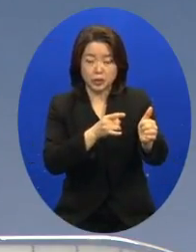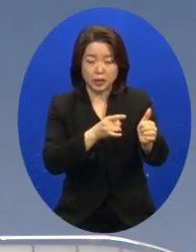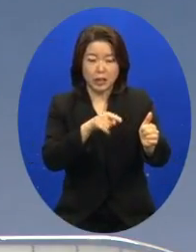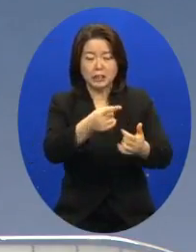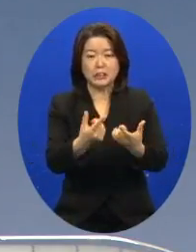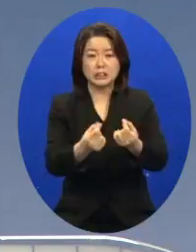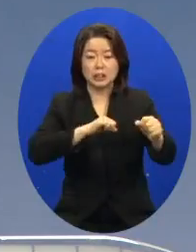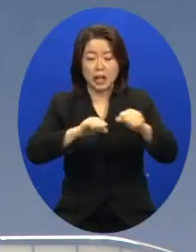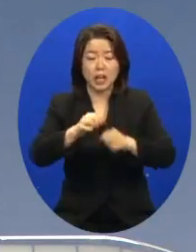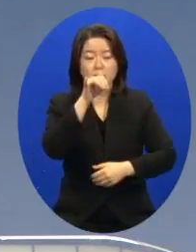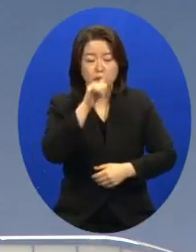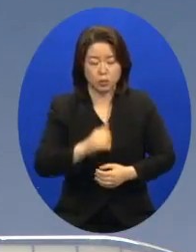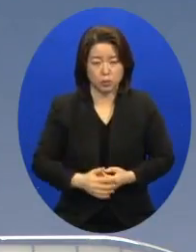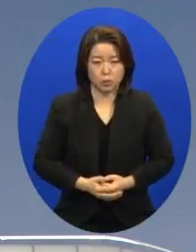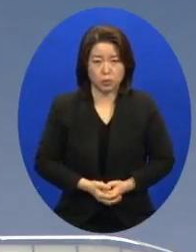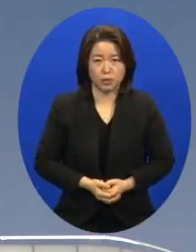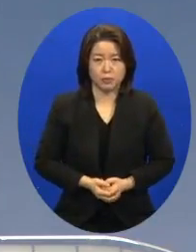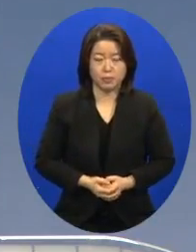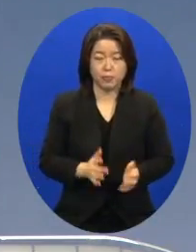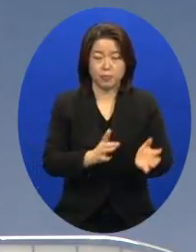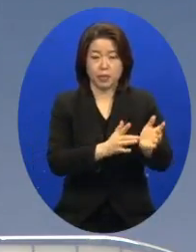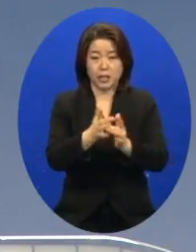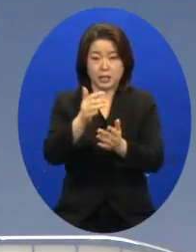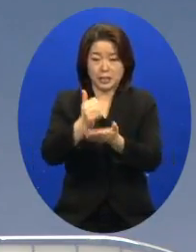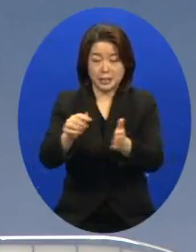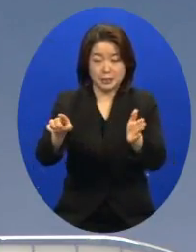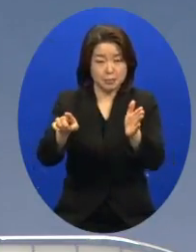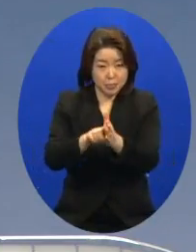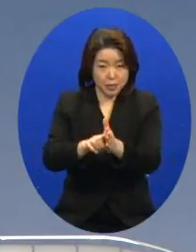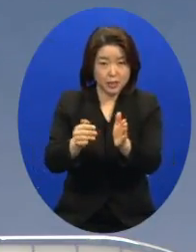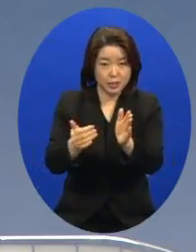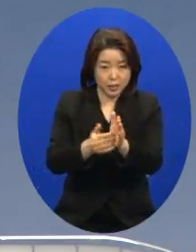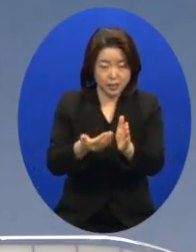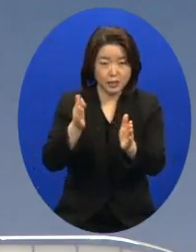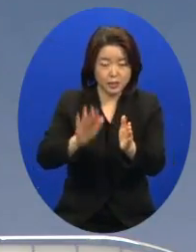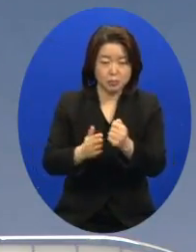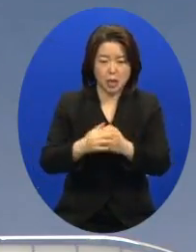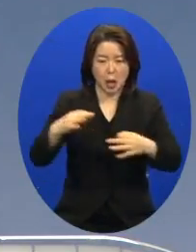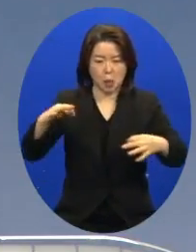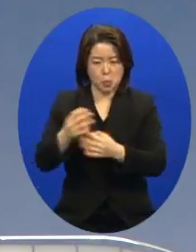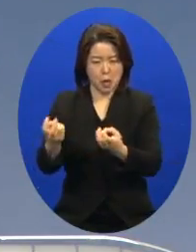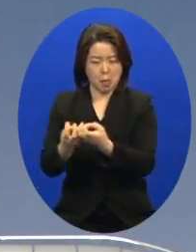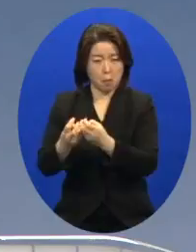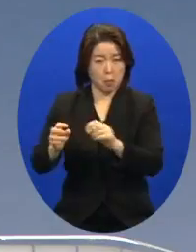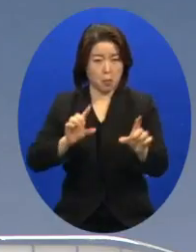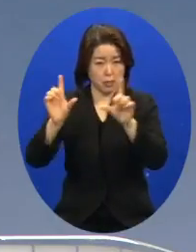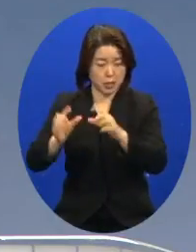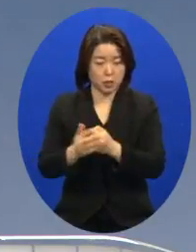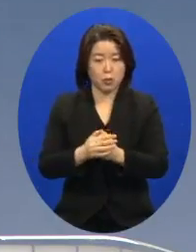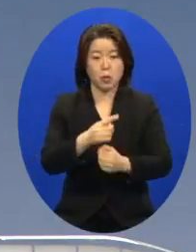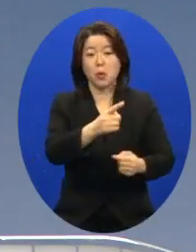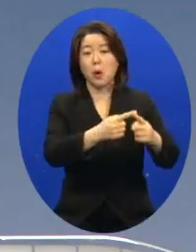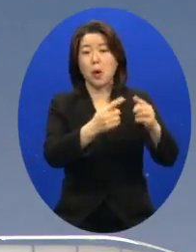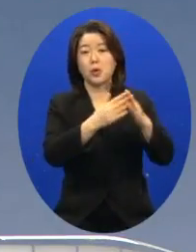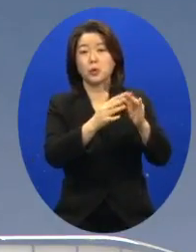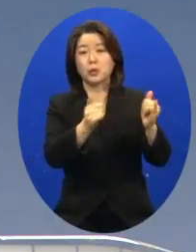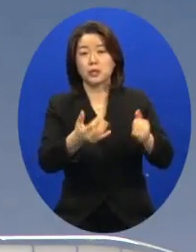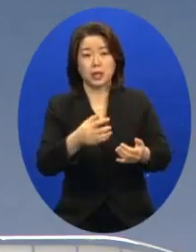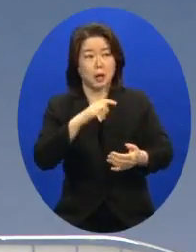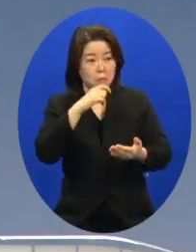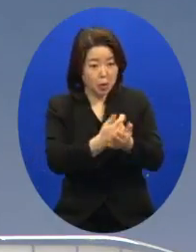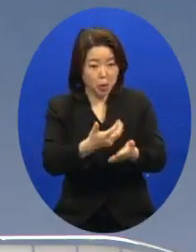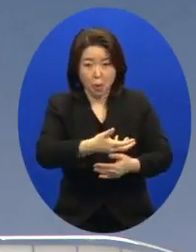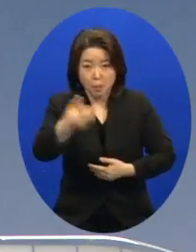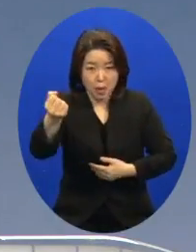있습니다 예수님을 믿고 도 불의한 방법으로 살고 교인들의 것을 속이고